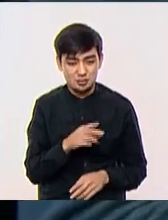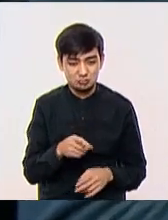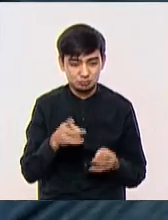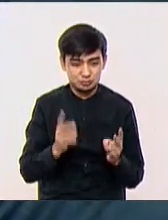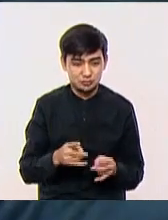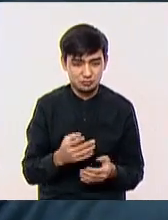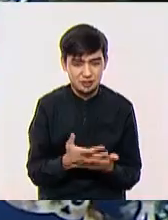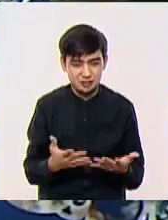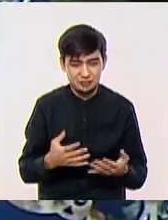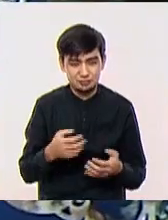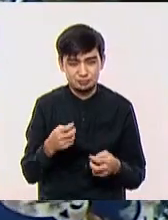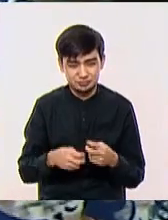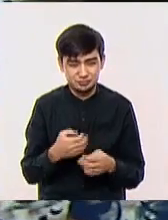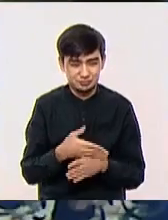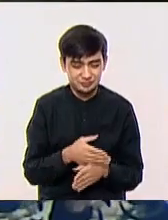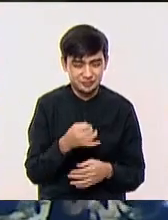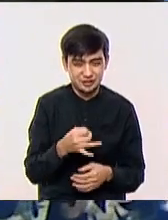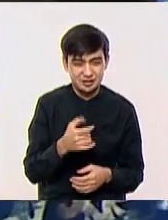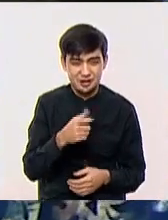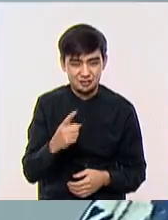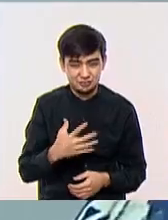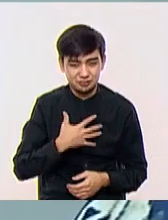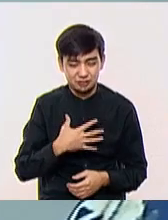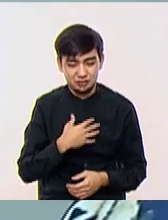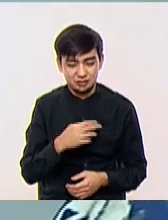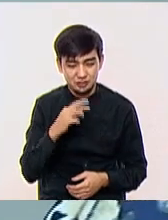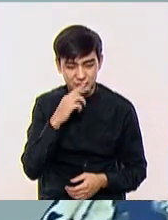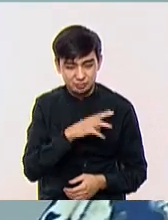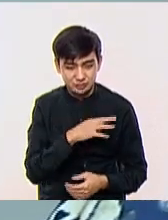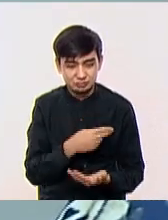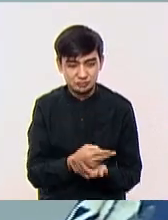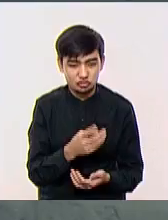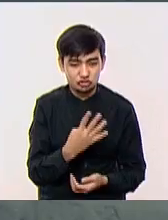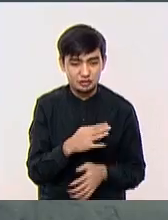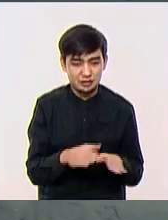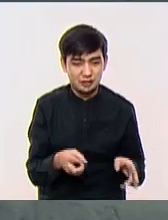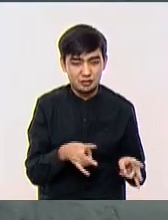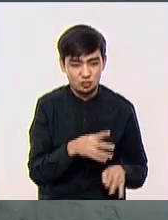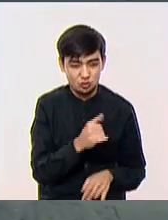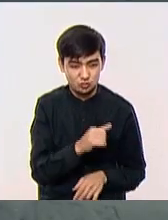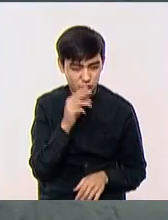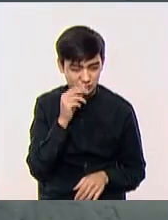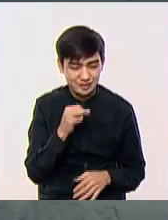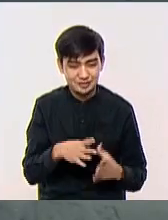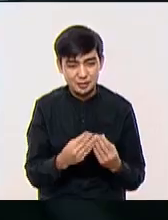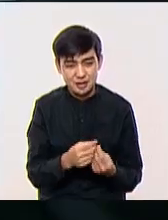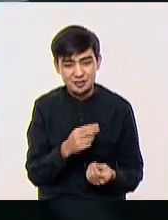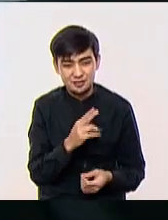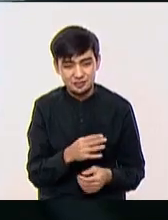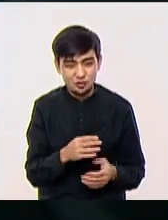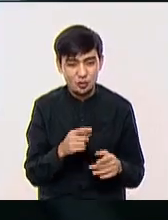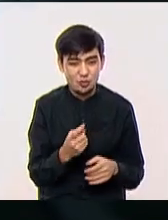многочисленные травмы и отравление газом. У мужчины остались четверо детей. Квартиры семьям погибших